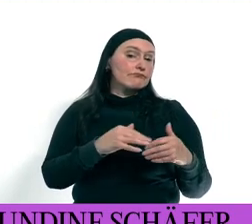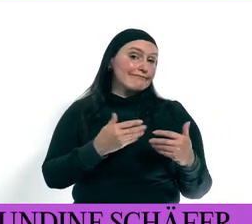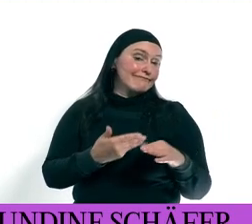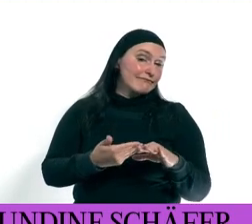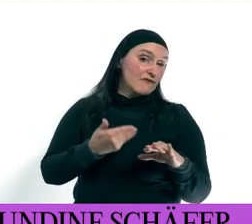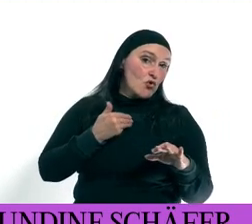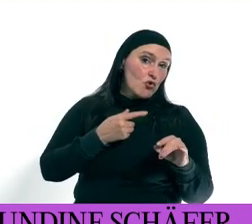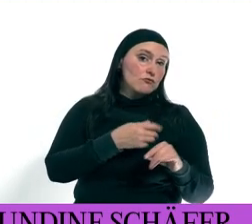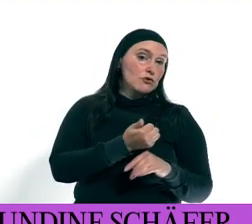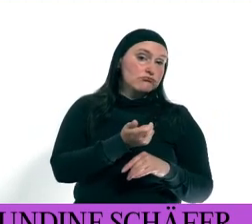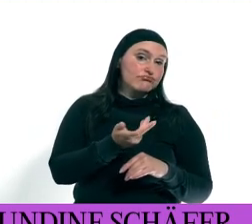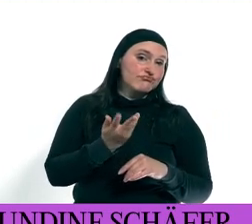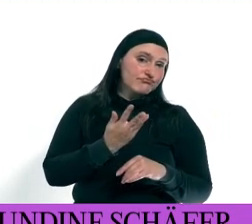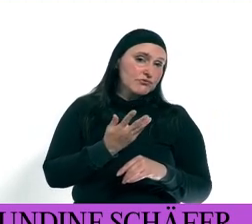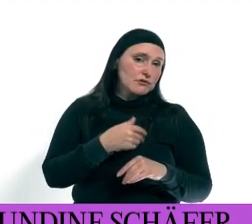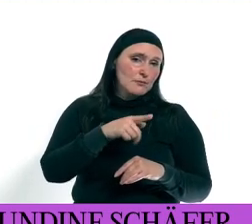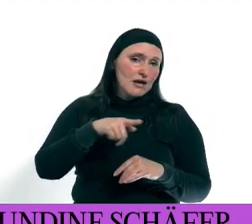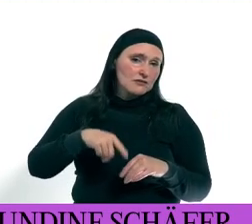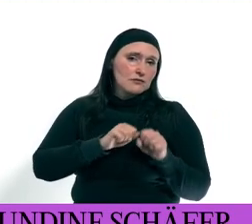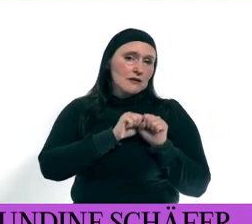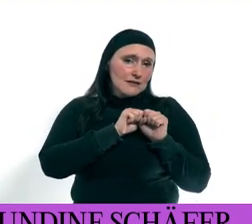institutionell? Es gab ja auch die Pandemie.